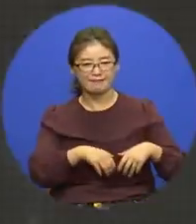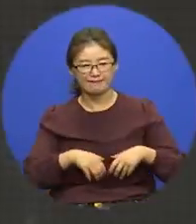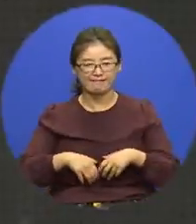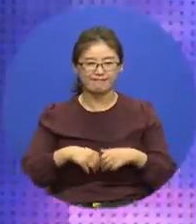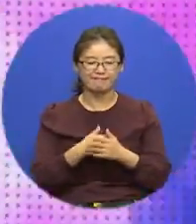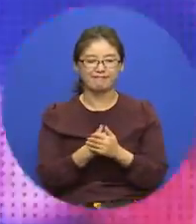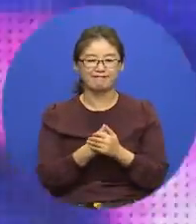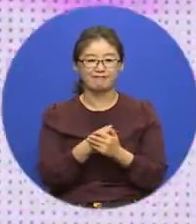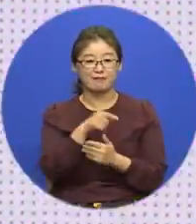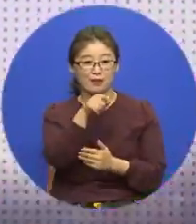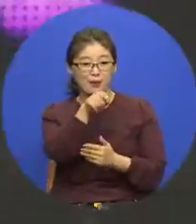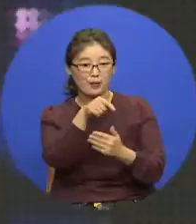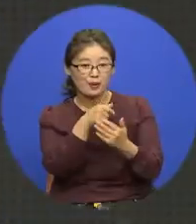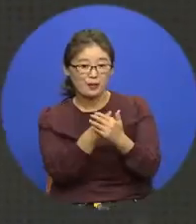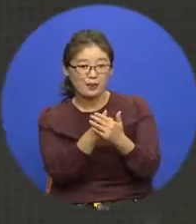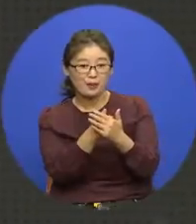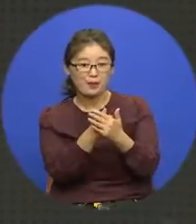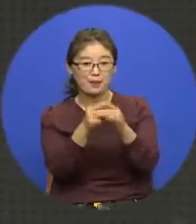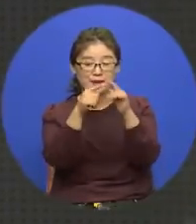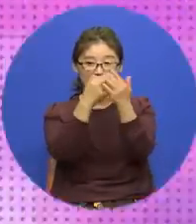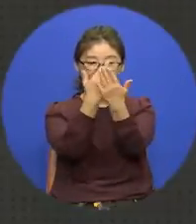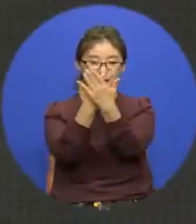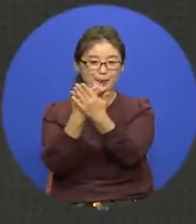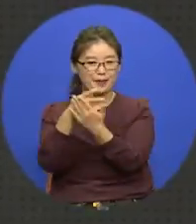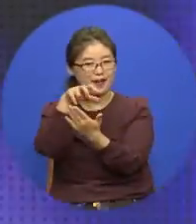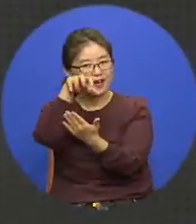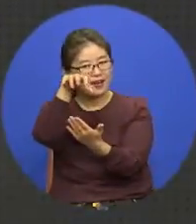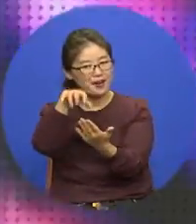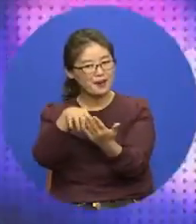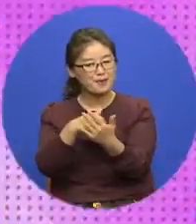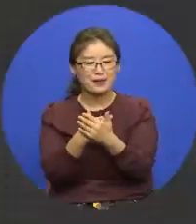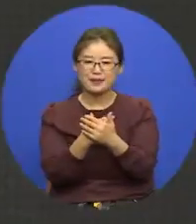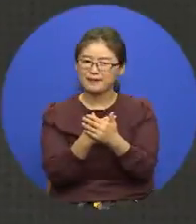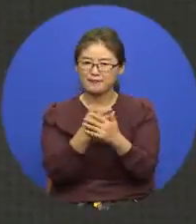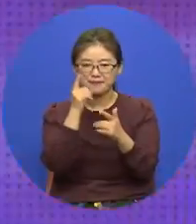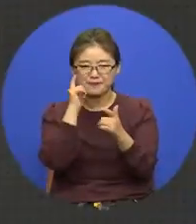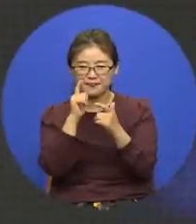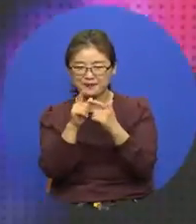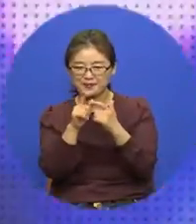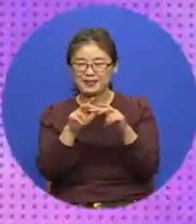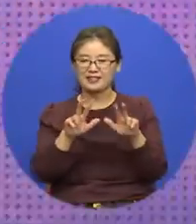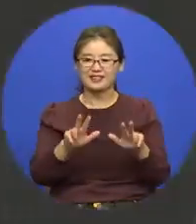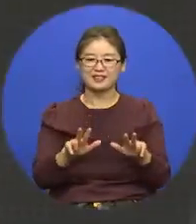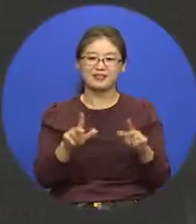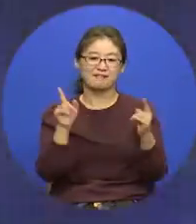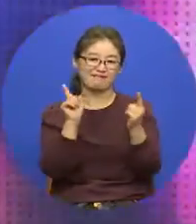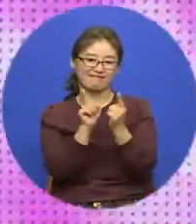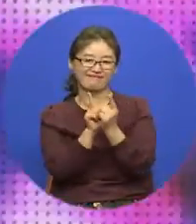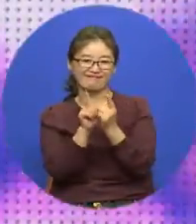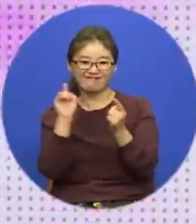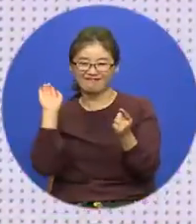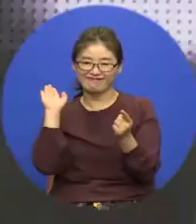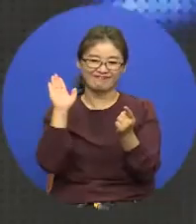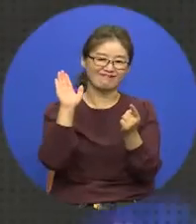건물 앞에 이런 그런 포즈 포즈 지금 만나러 가요